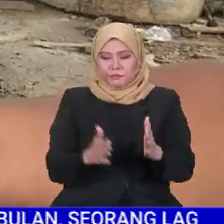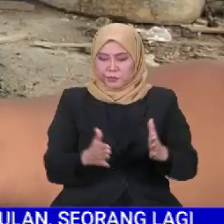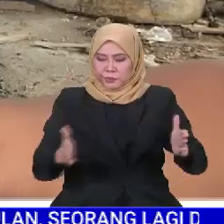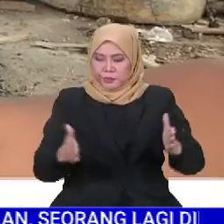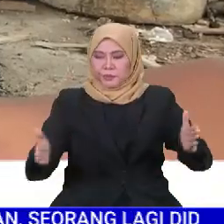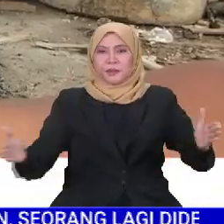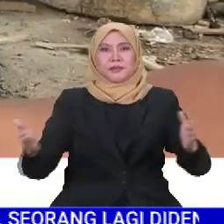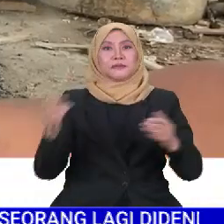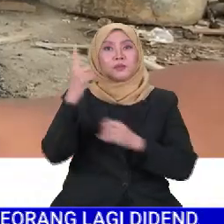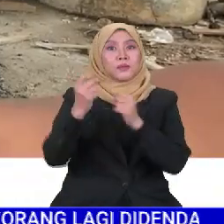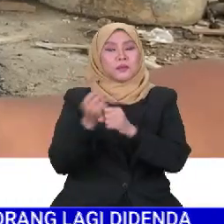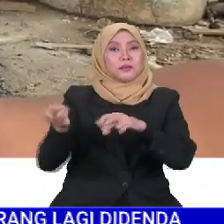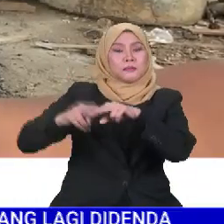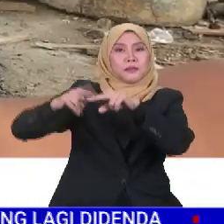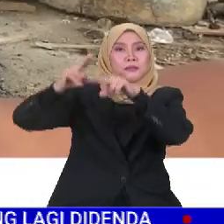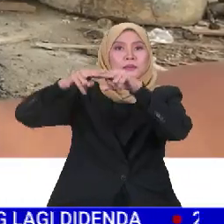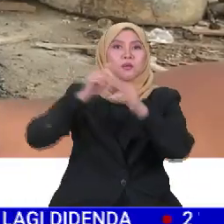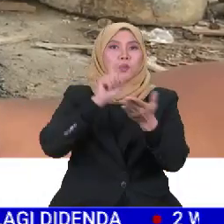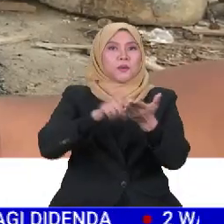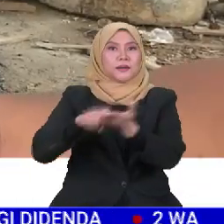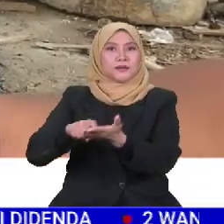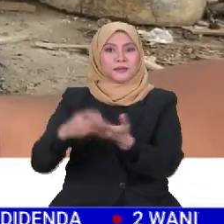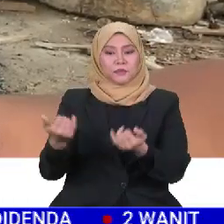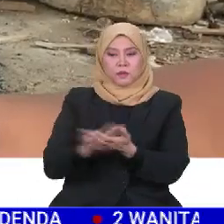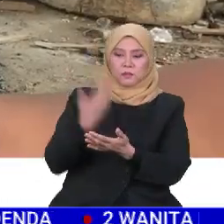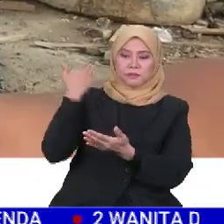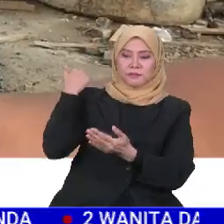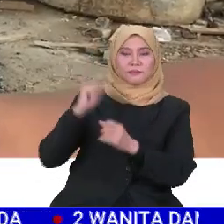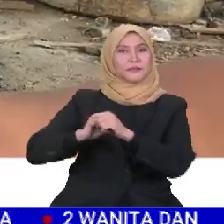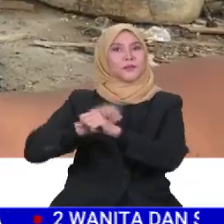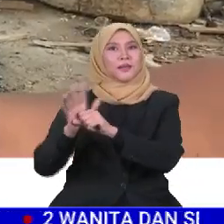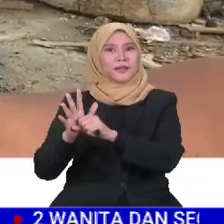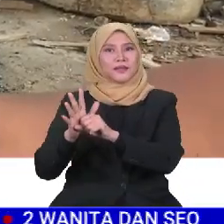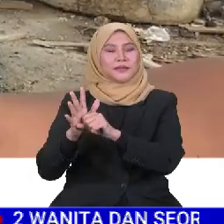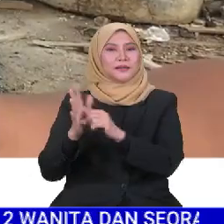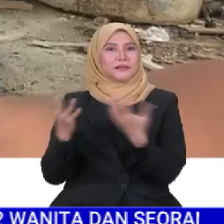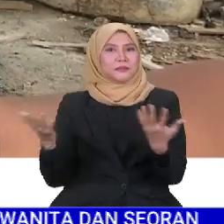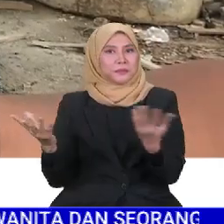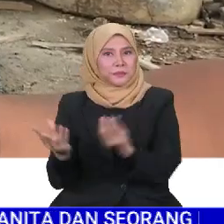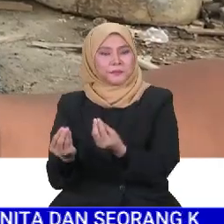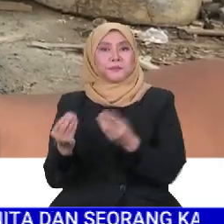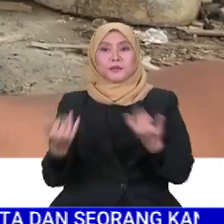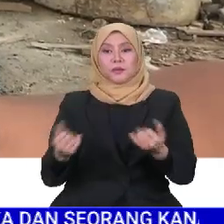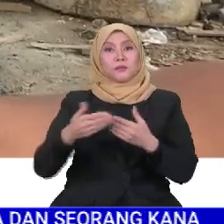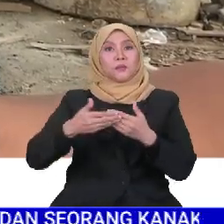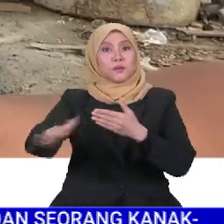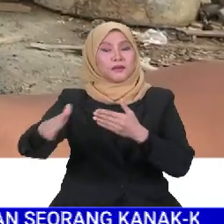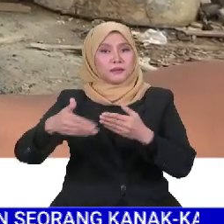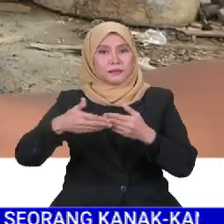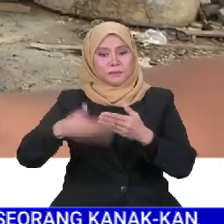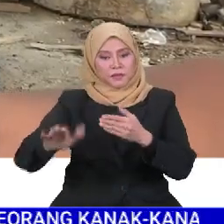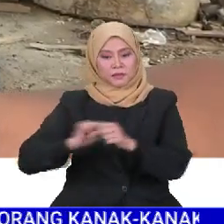setahun tu meningkat. Kita boleh. Baru ni COVID ah. COVID baru ni kita turun sikit. Lepas tu lepas ada COVID ni kita baru nak naik